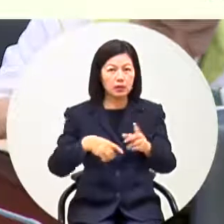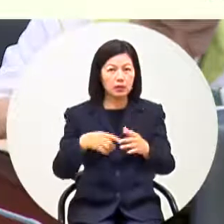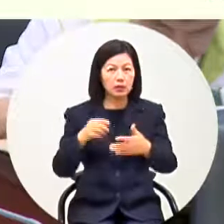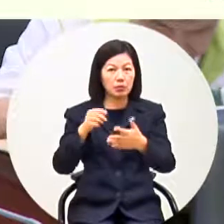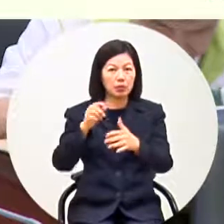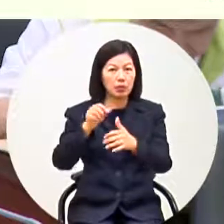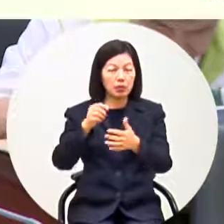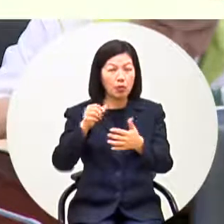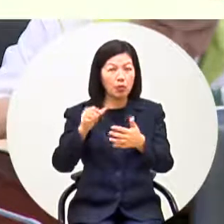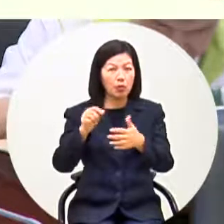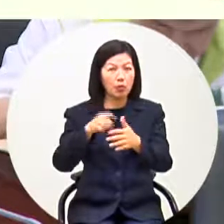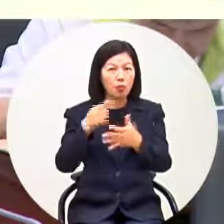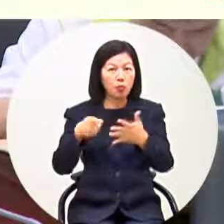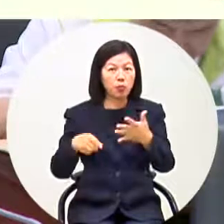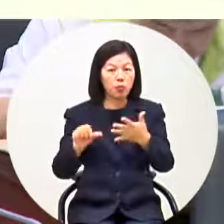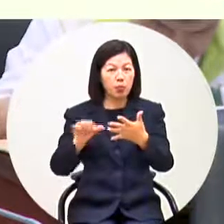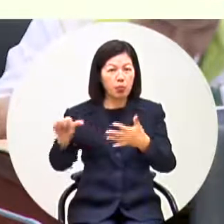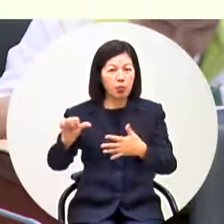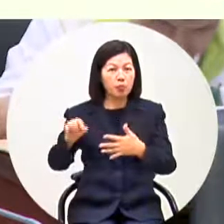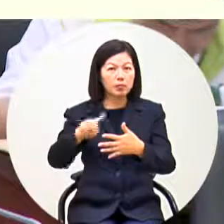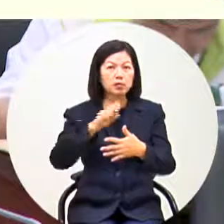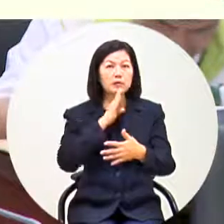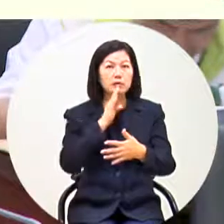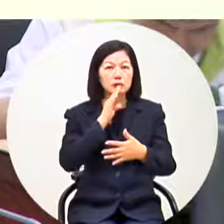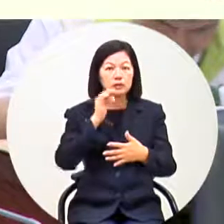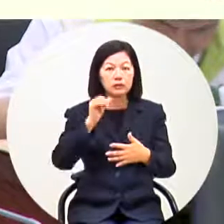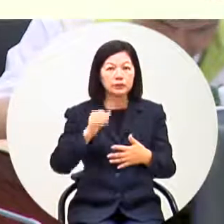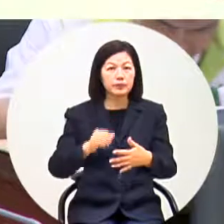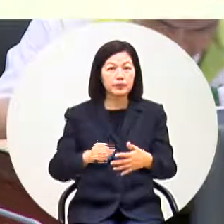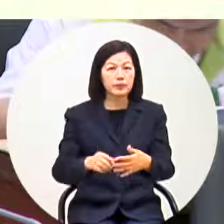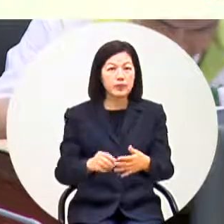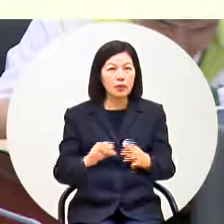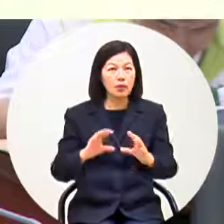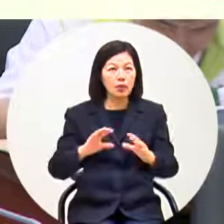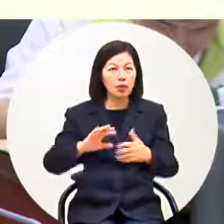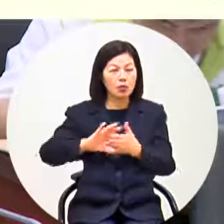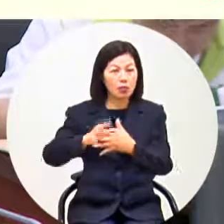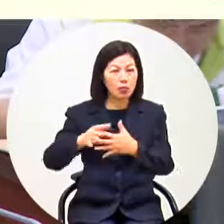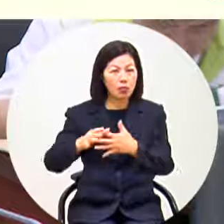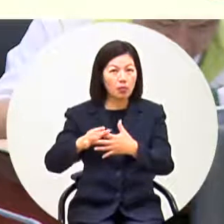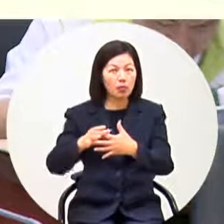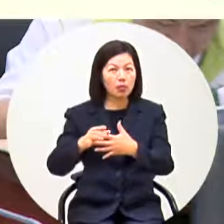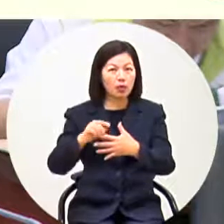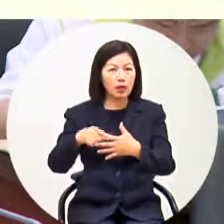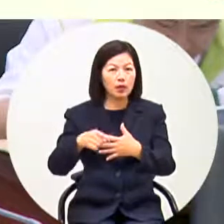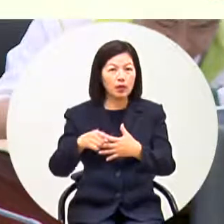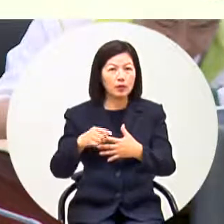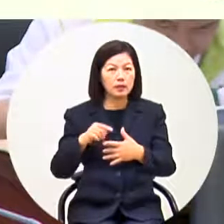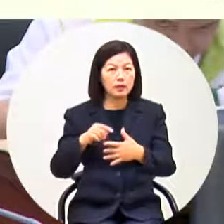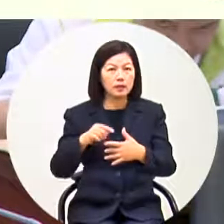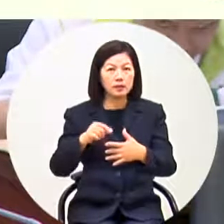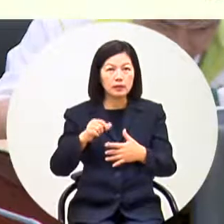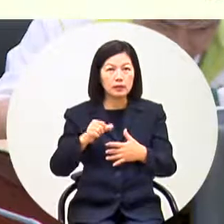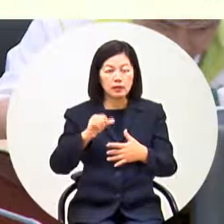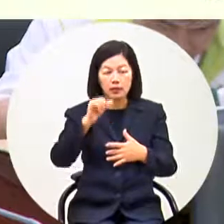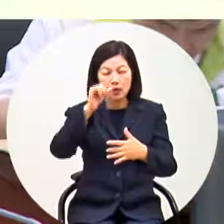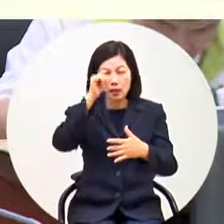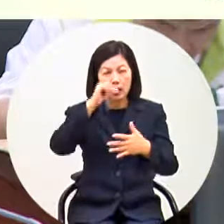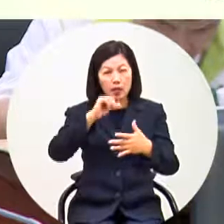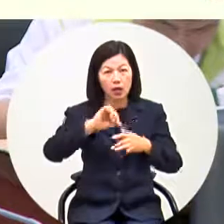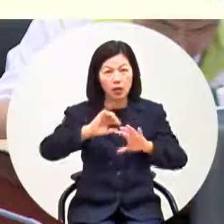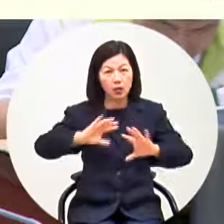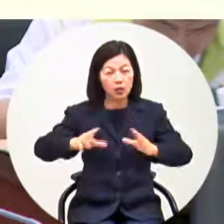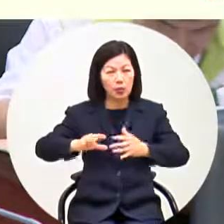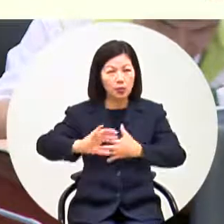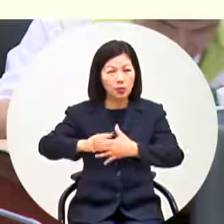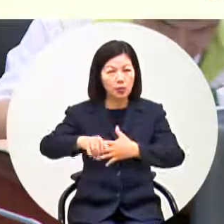常空污严重，空污非常严重的印度哦，飞机都不想飞到我们空污哦，都飞机